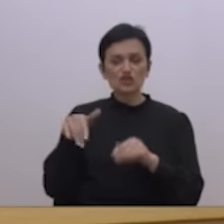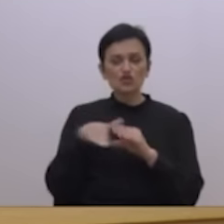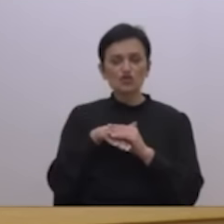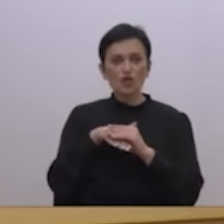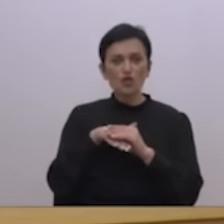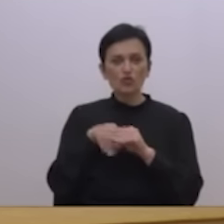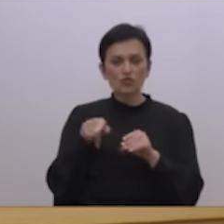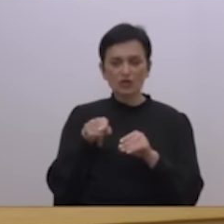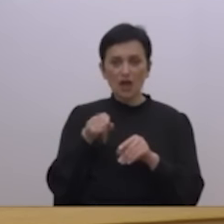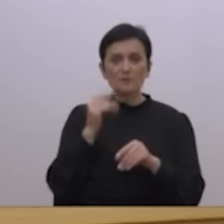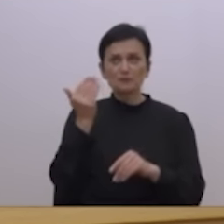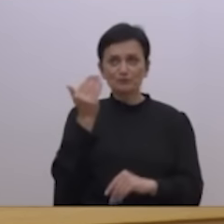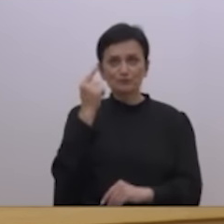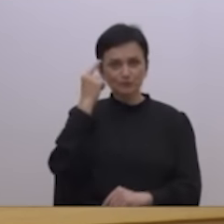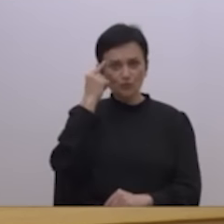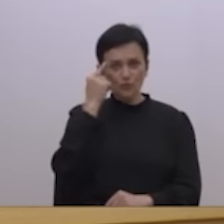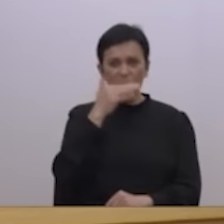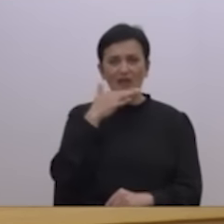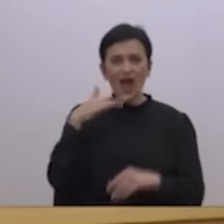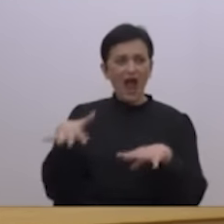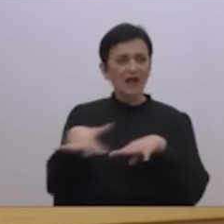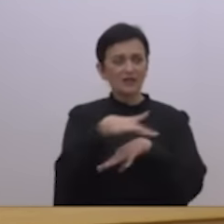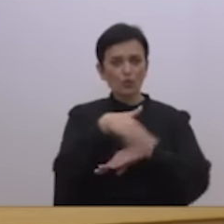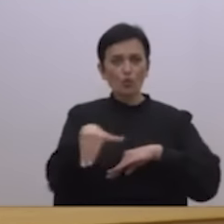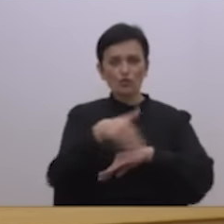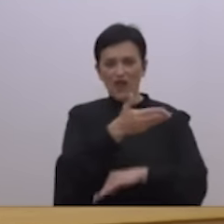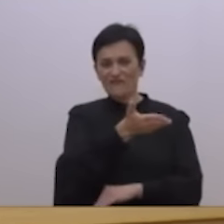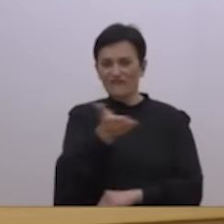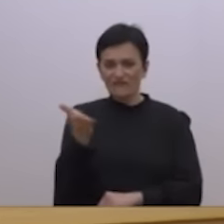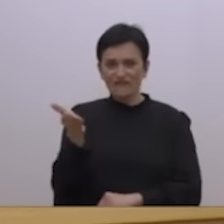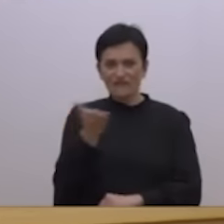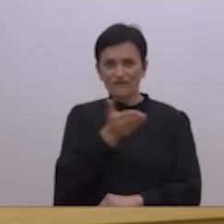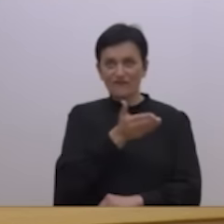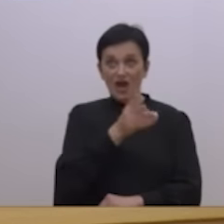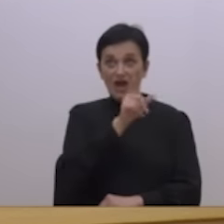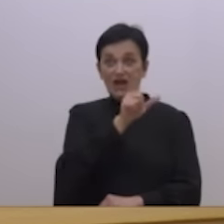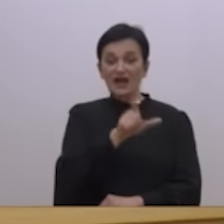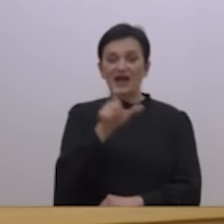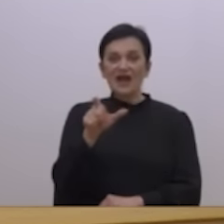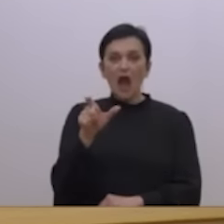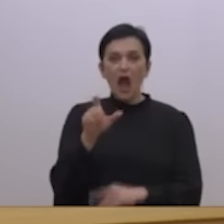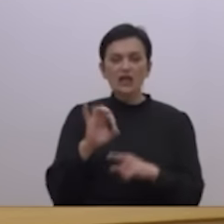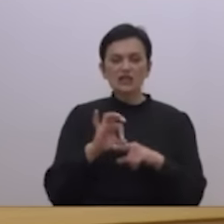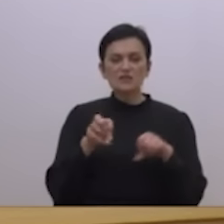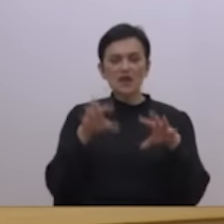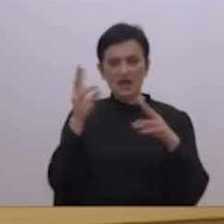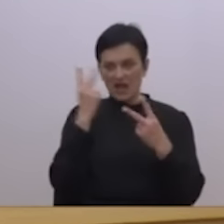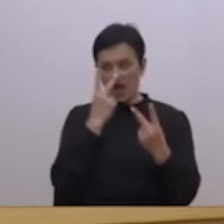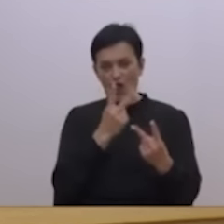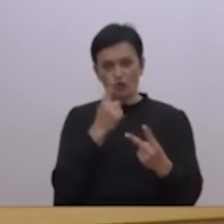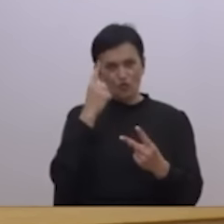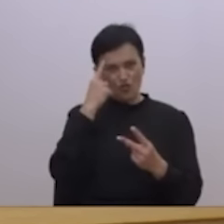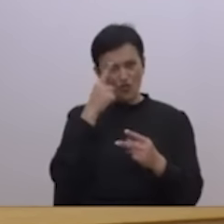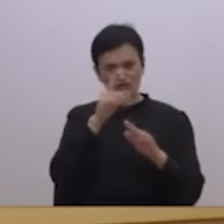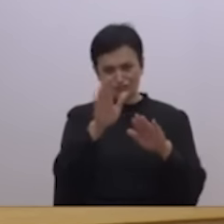უყალოდ. თქვენ გონიათ, რომ ეს ხახბრალობა, რომელიც ქუჩაშია, რომელსაც ხალხის მღელვარებაში ხედავთ, არის